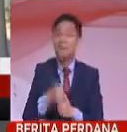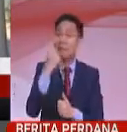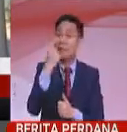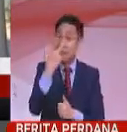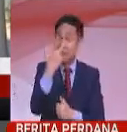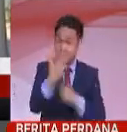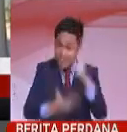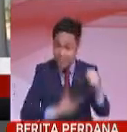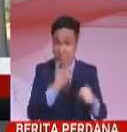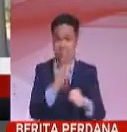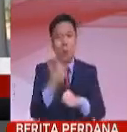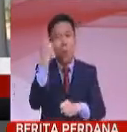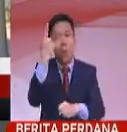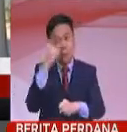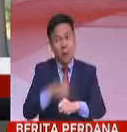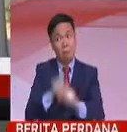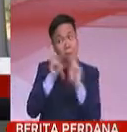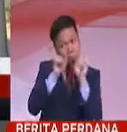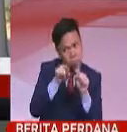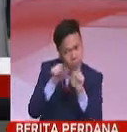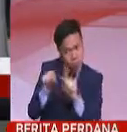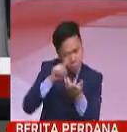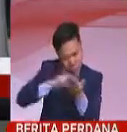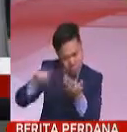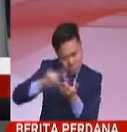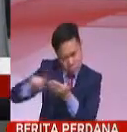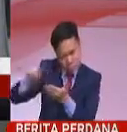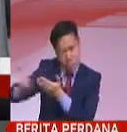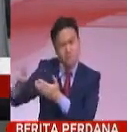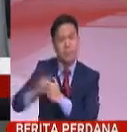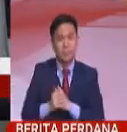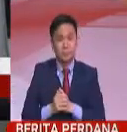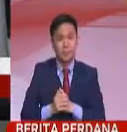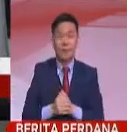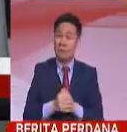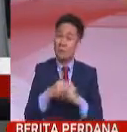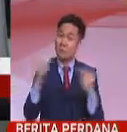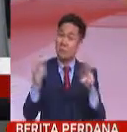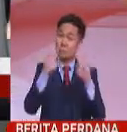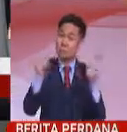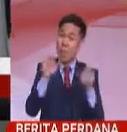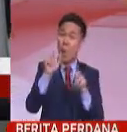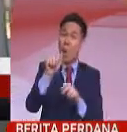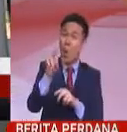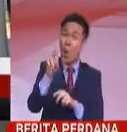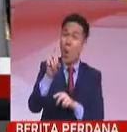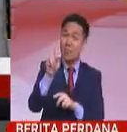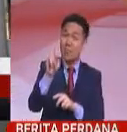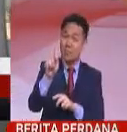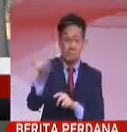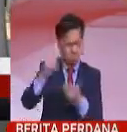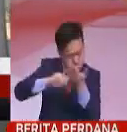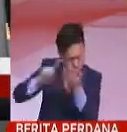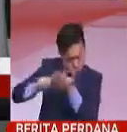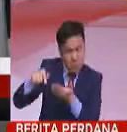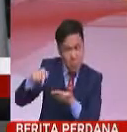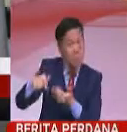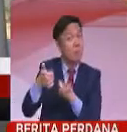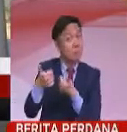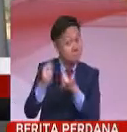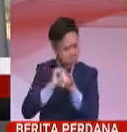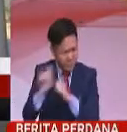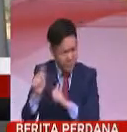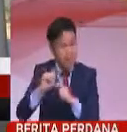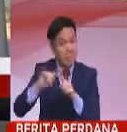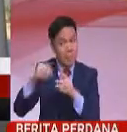3 tahun sekali. Kita audit. Walaupun pada masa audit tu dia okey, tetapi the next audit,